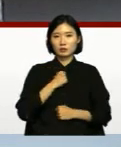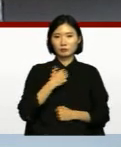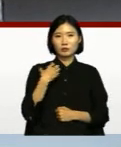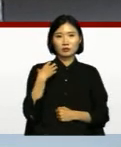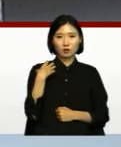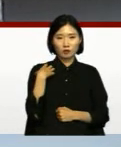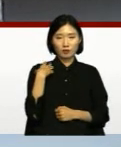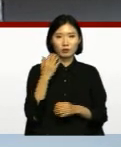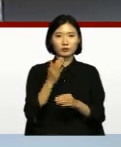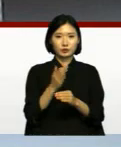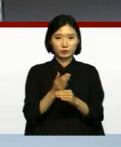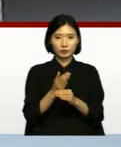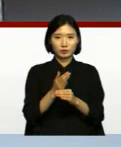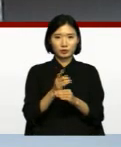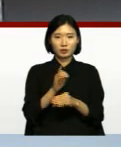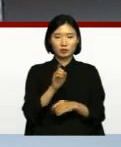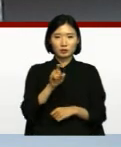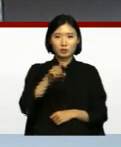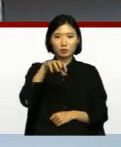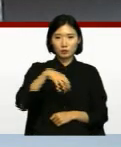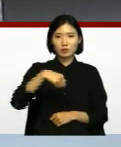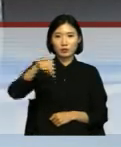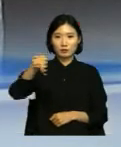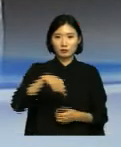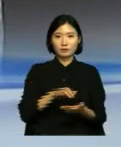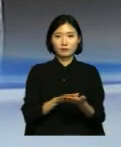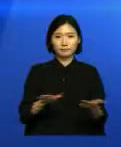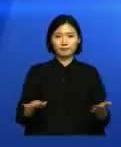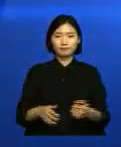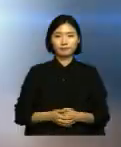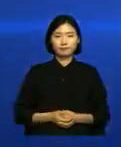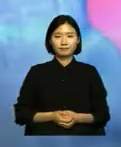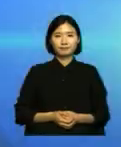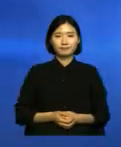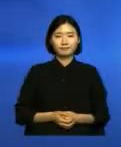역할까지 도맡고 있는데요. 현장에 이상범 기자가 다녀왔습니다.